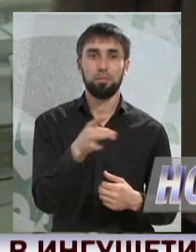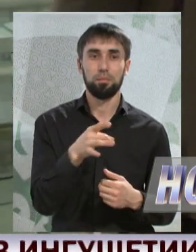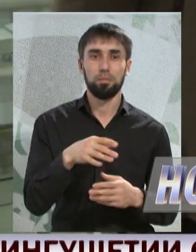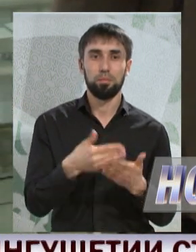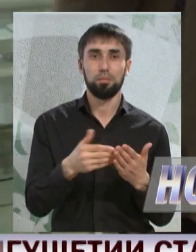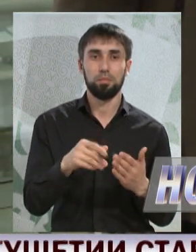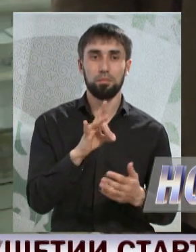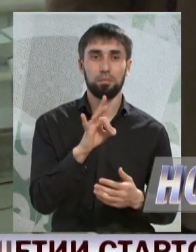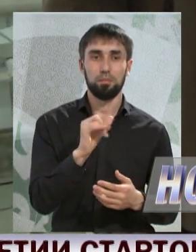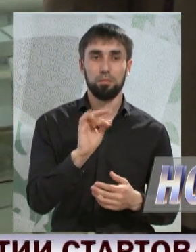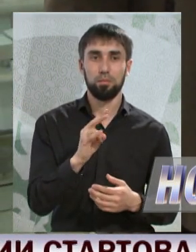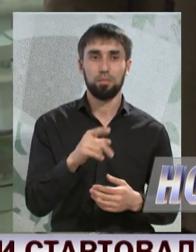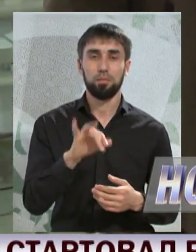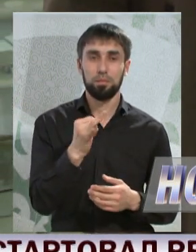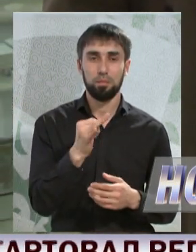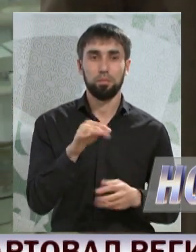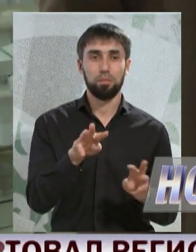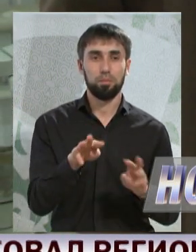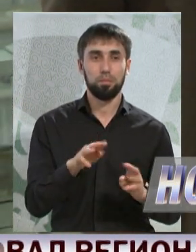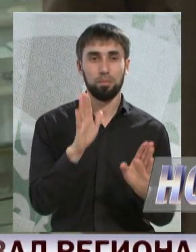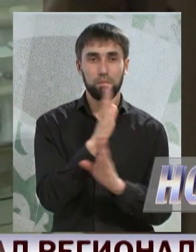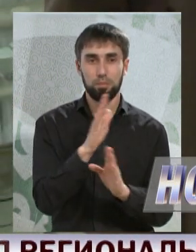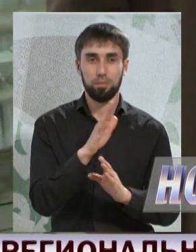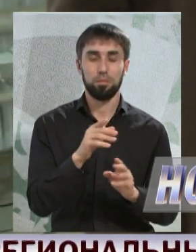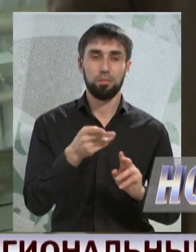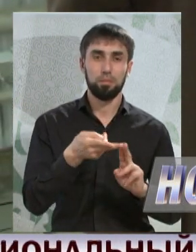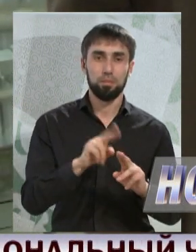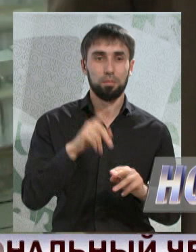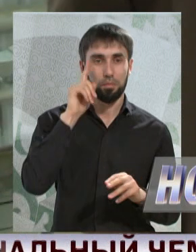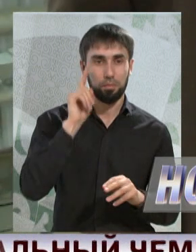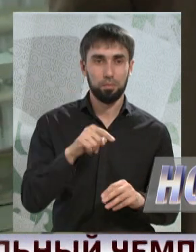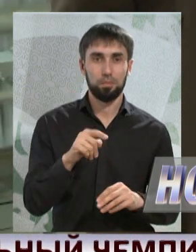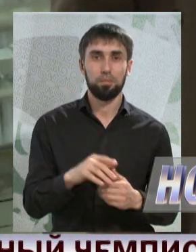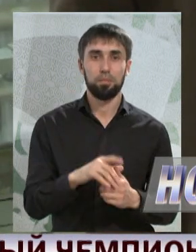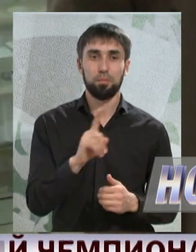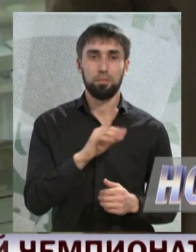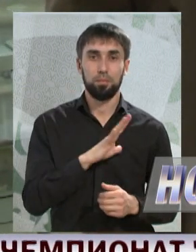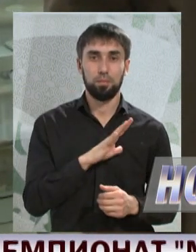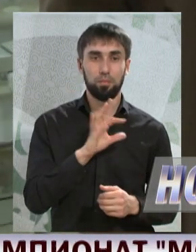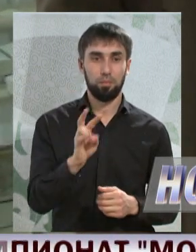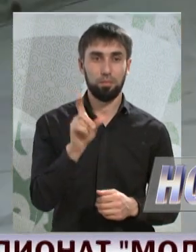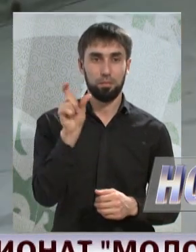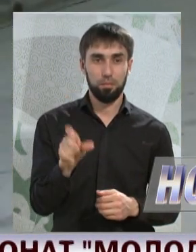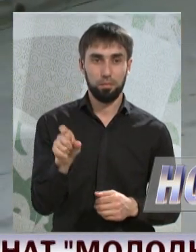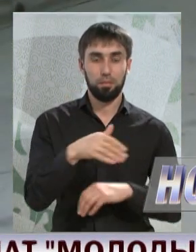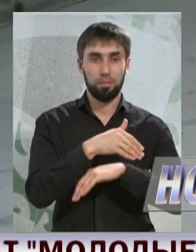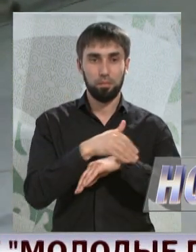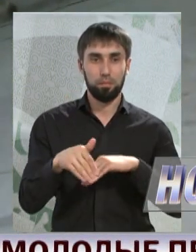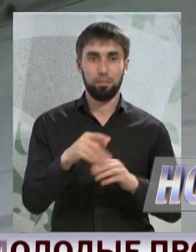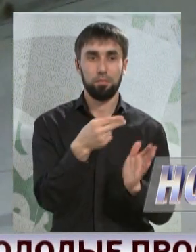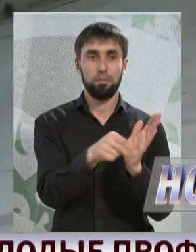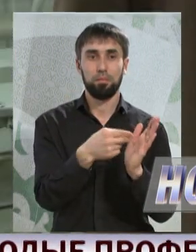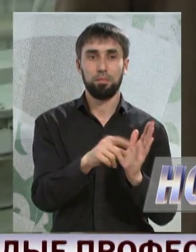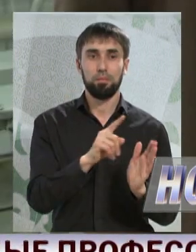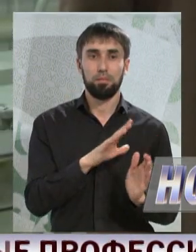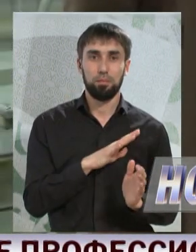через Министерство экологии лесного хозяйства определить, и чтобы он официально их скупал. Он же налоги будет